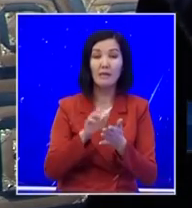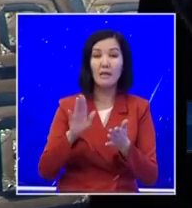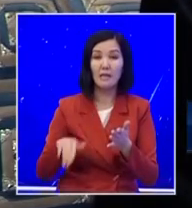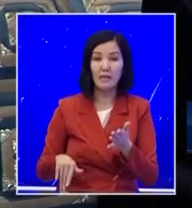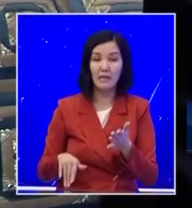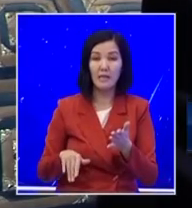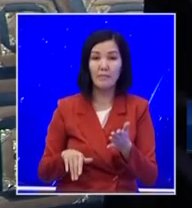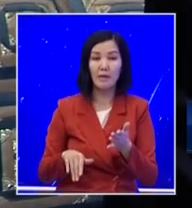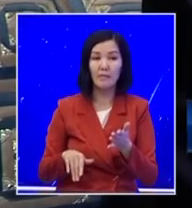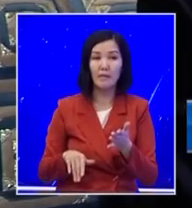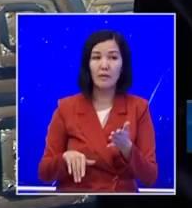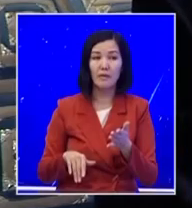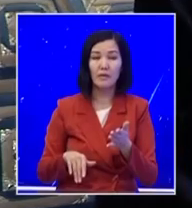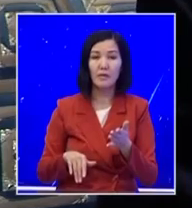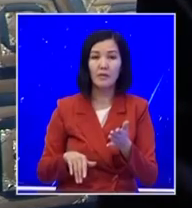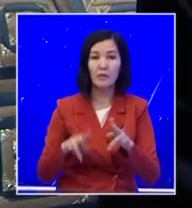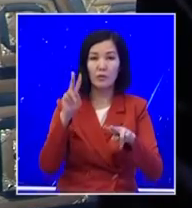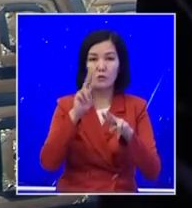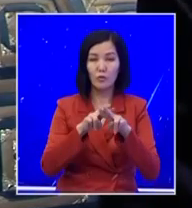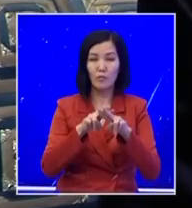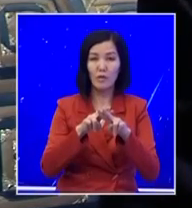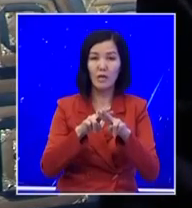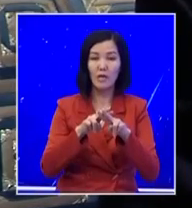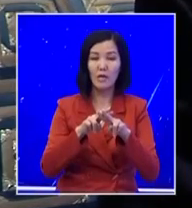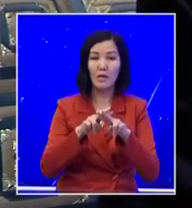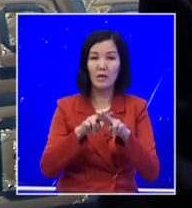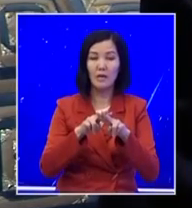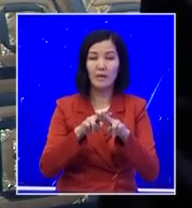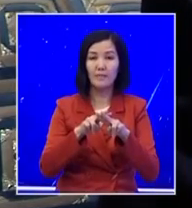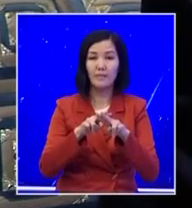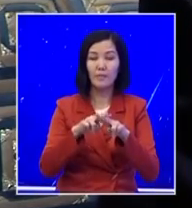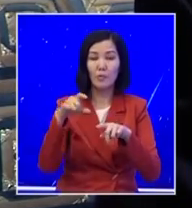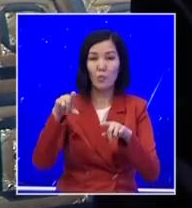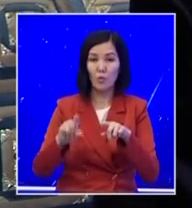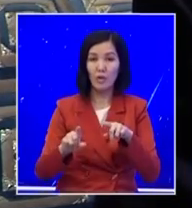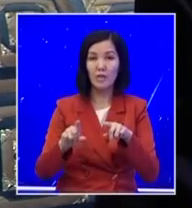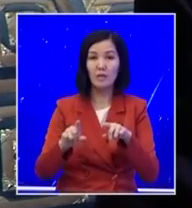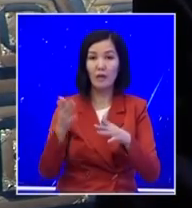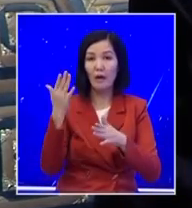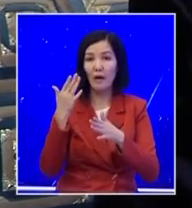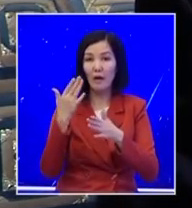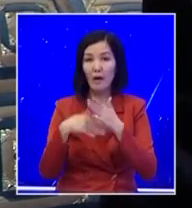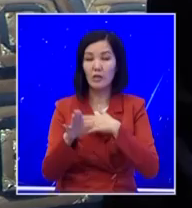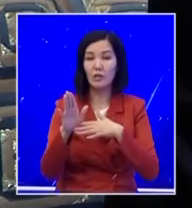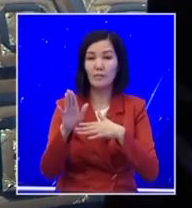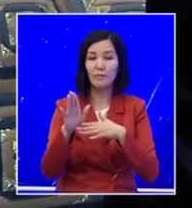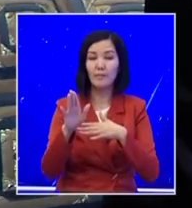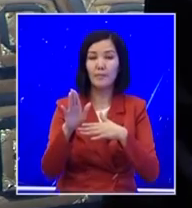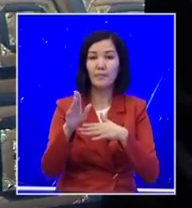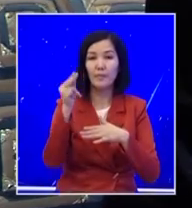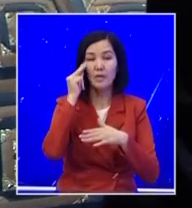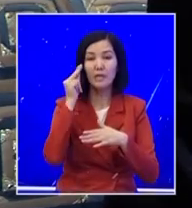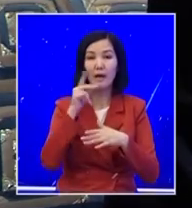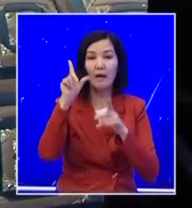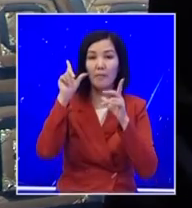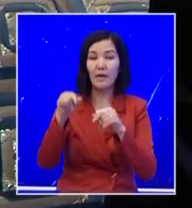барып сондай түрмеге түсетін болған кезде содан қашып шығып жаңағы Қытайға